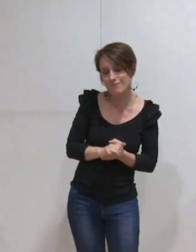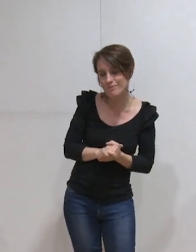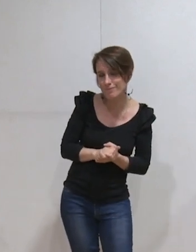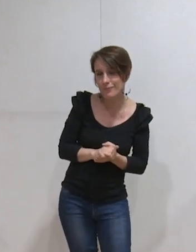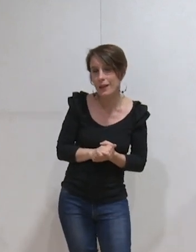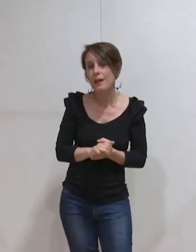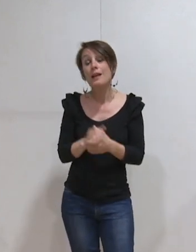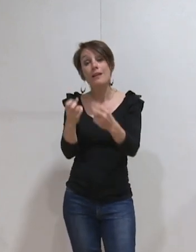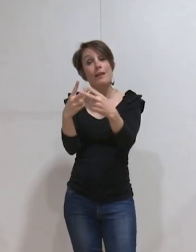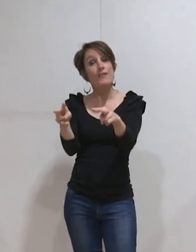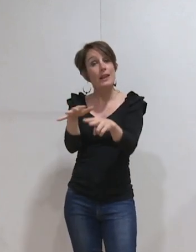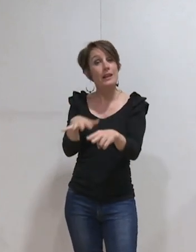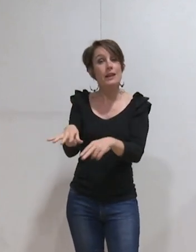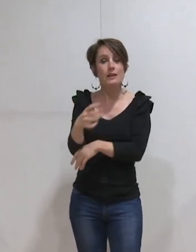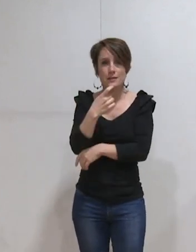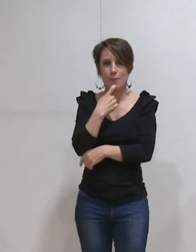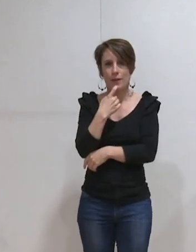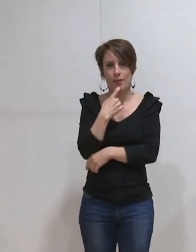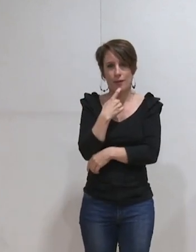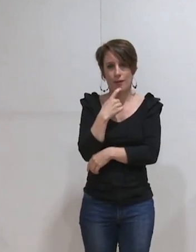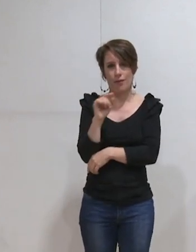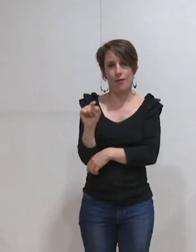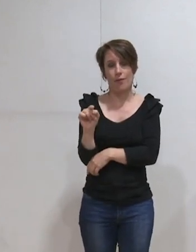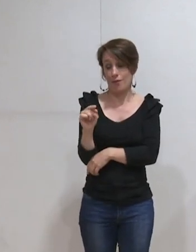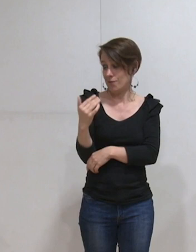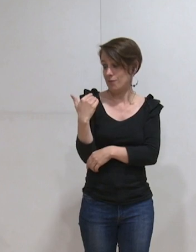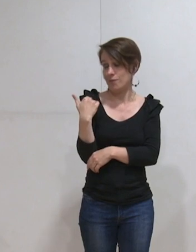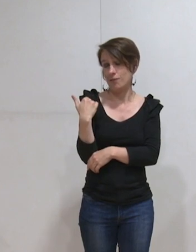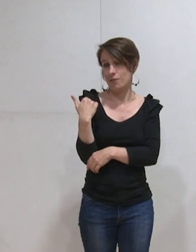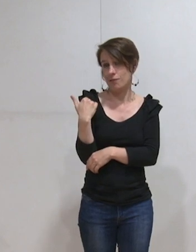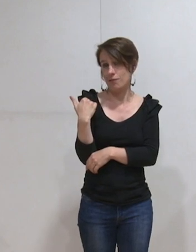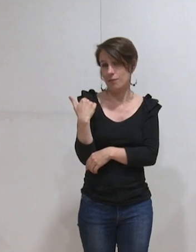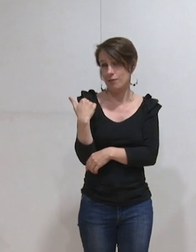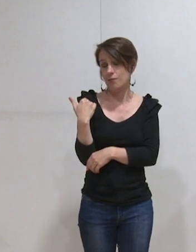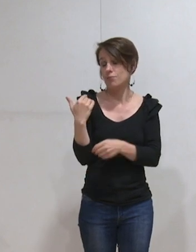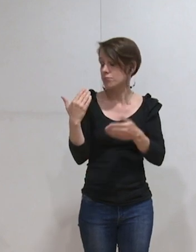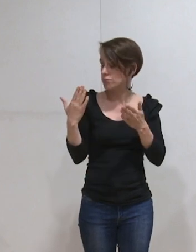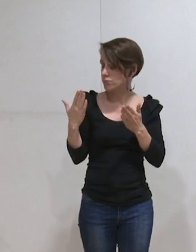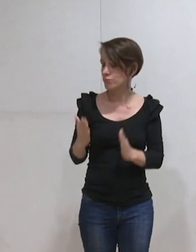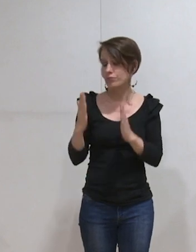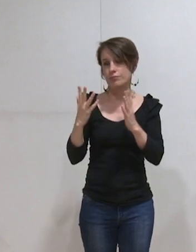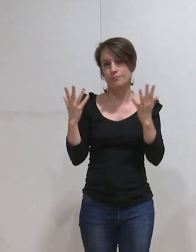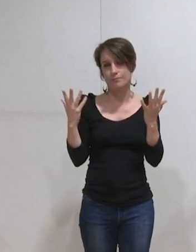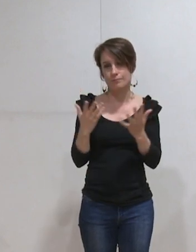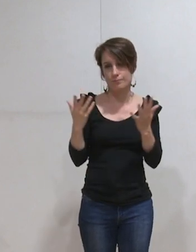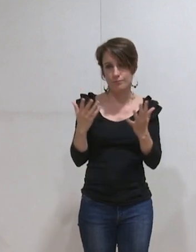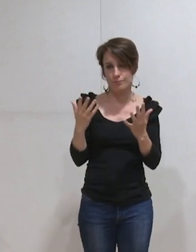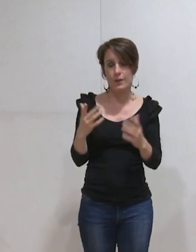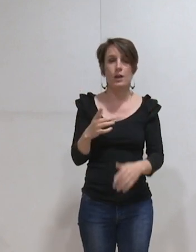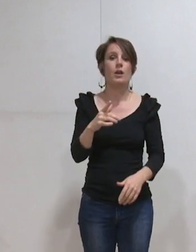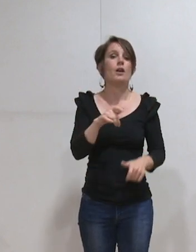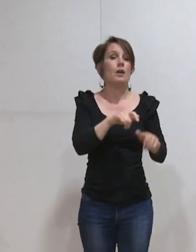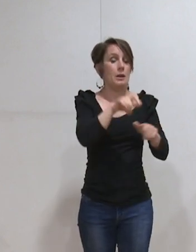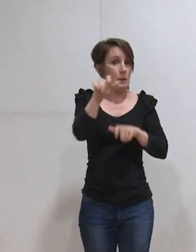la commune de Saint-Martin d'Er vient de décider d'équiper ces policiers